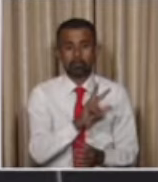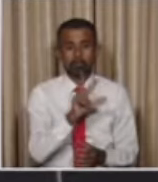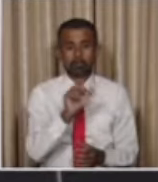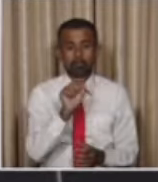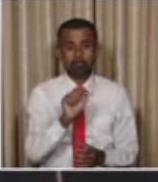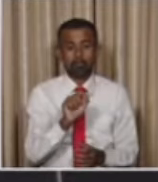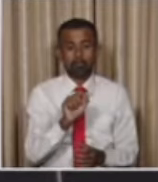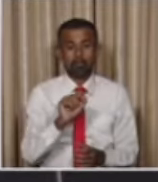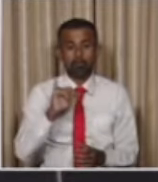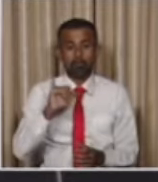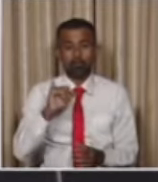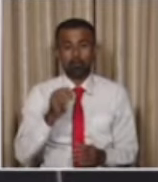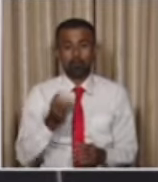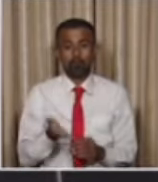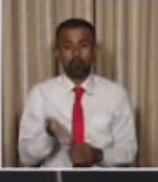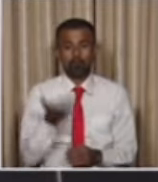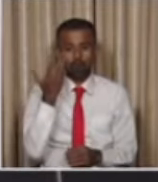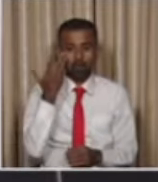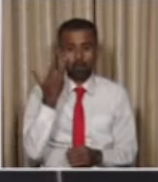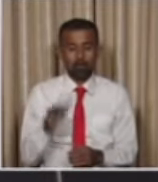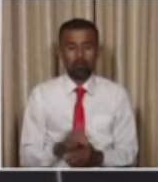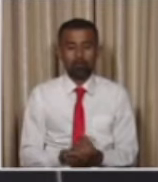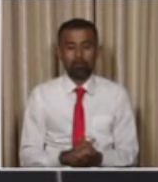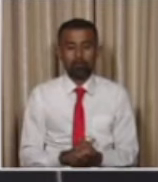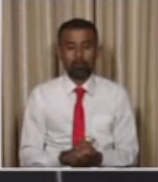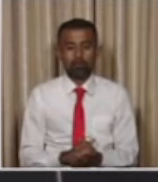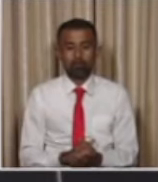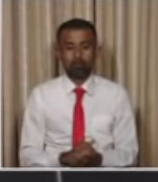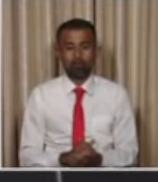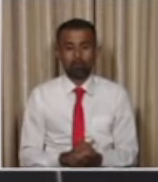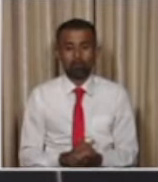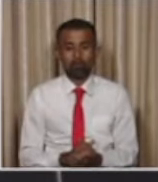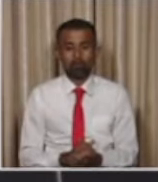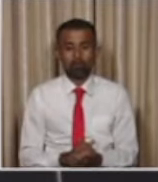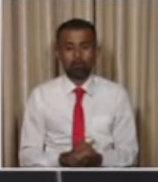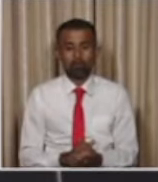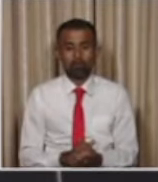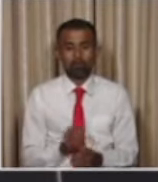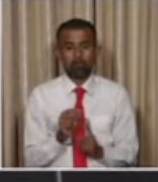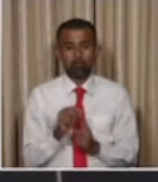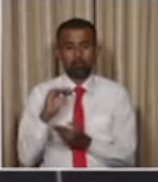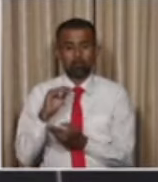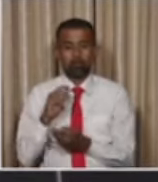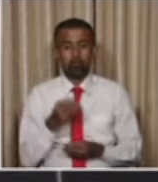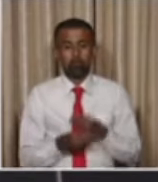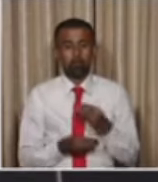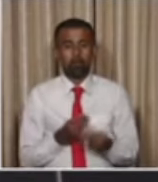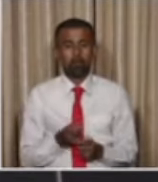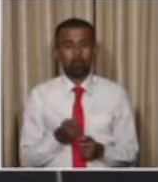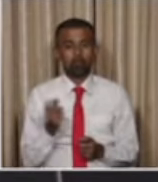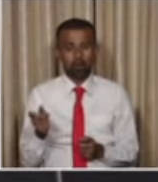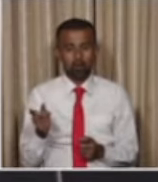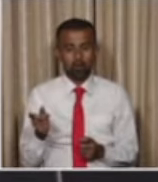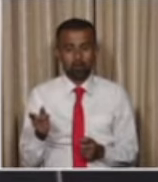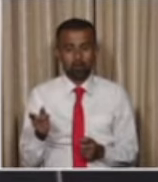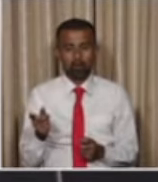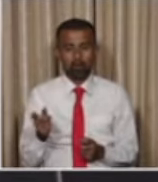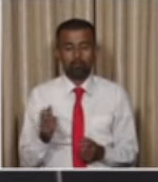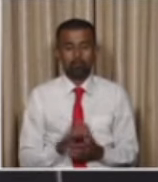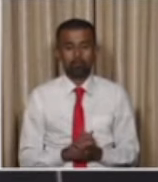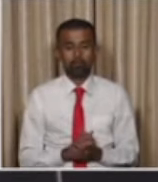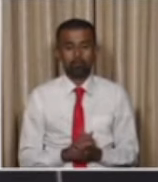18.6 ගුණයක් වැඩි අපි ගෙවන්නේ මේ යම් පුද්ගලික සමාගමකට. අපේ ගරු